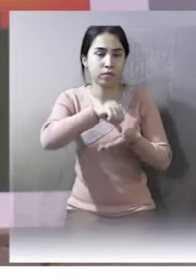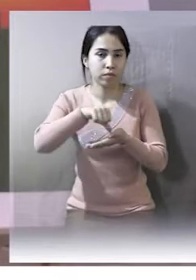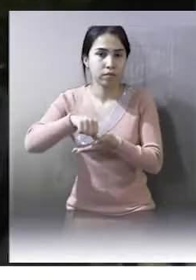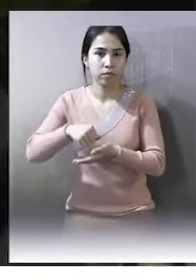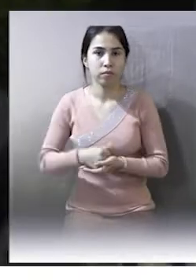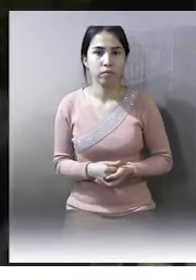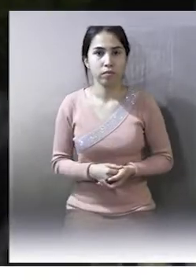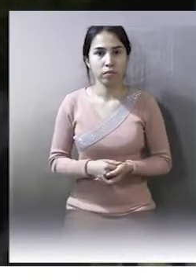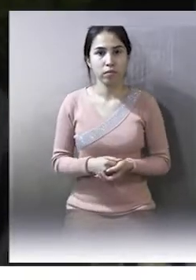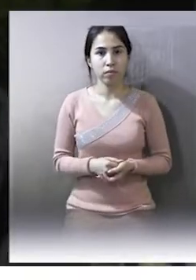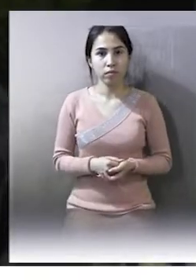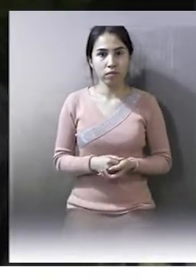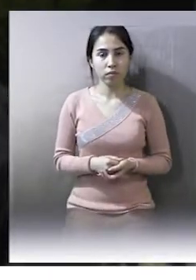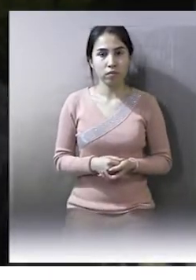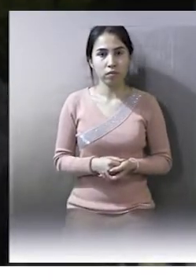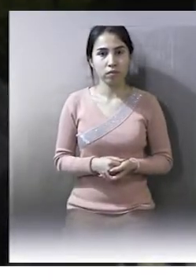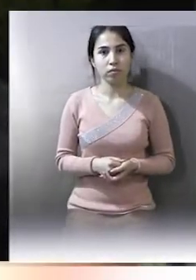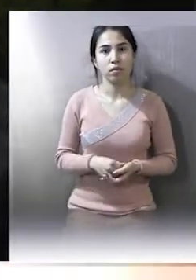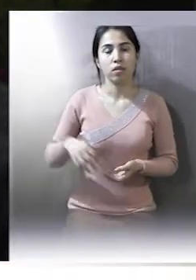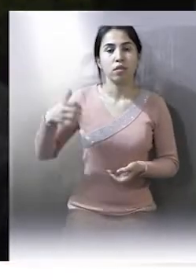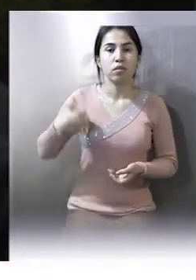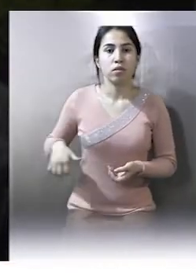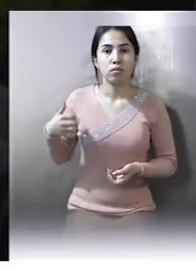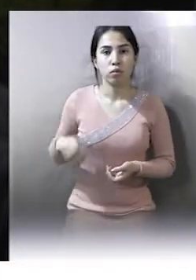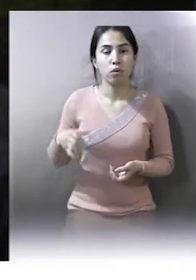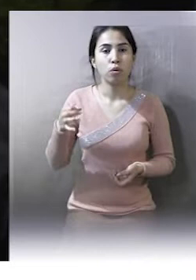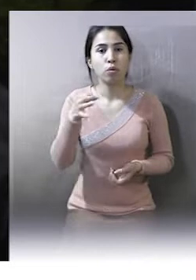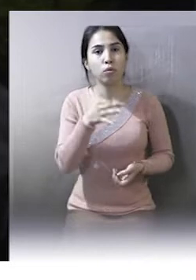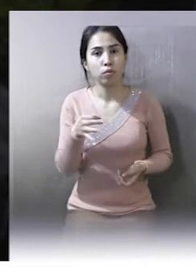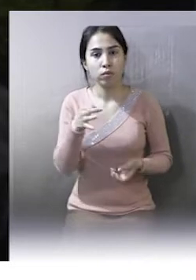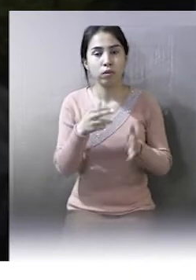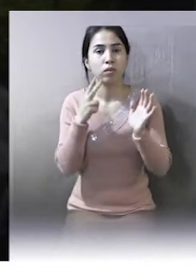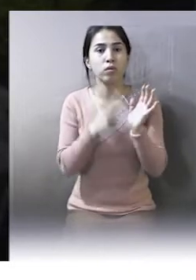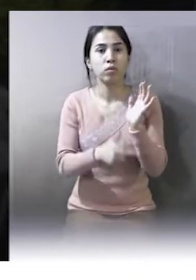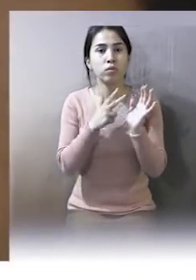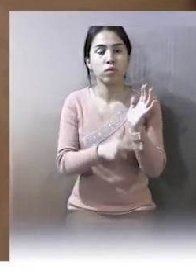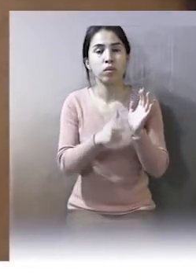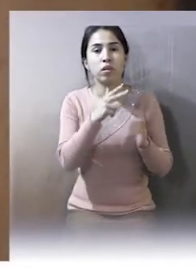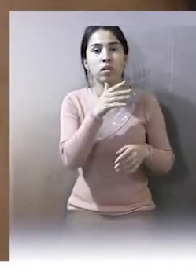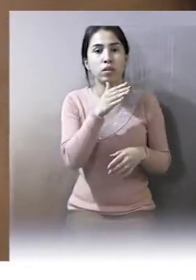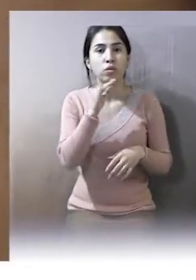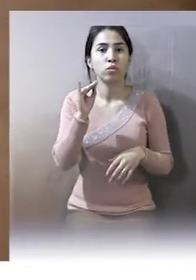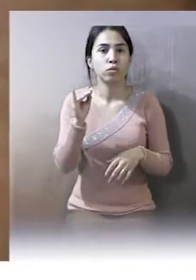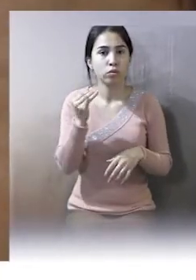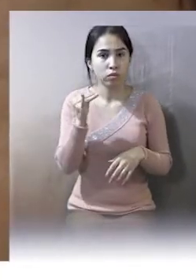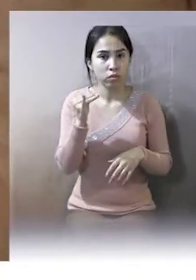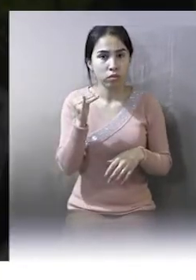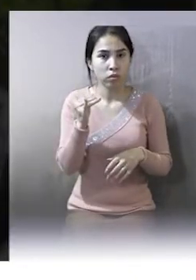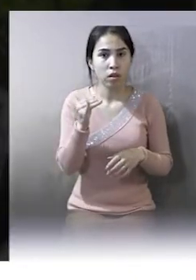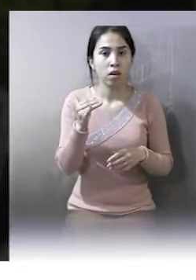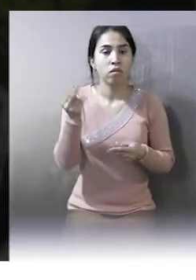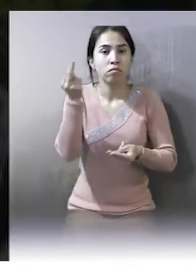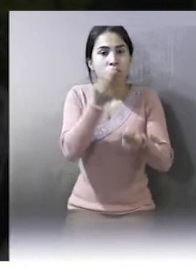түсті. Мерейлі мерекенің қарсаңында Жамбыл облысының 80 жылдығына 80 сурет қойып отыр.